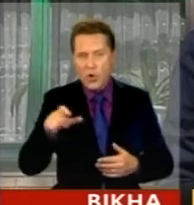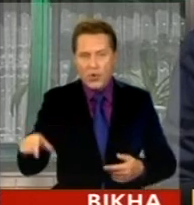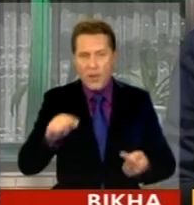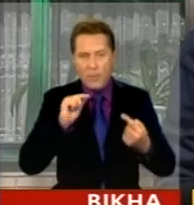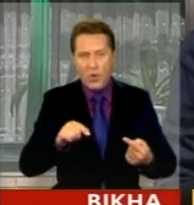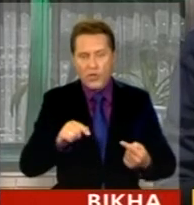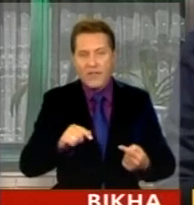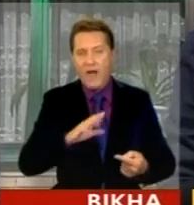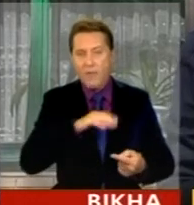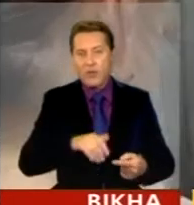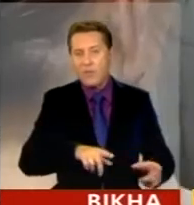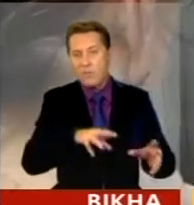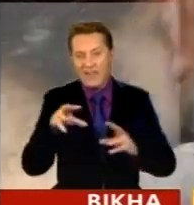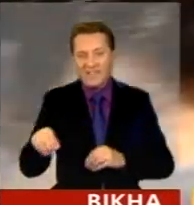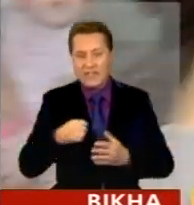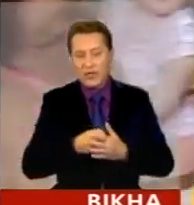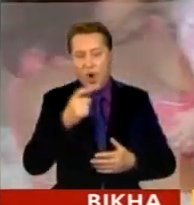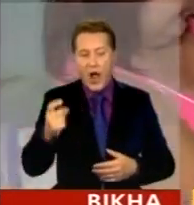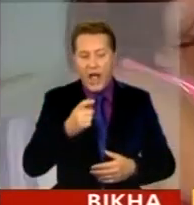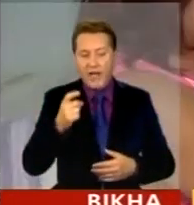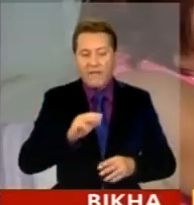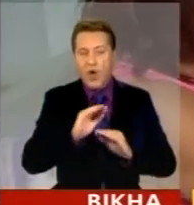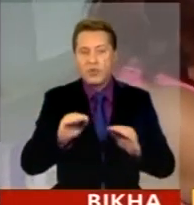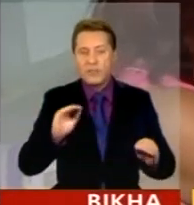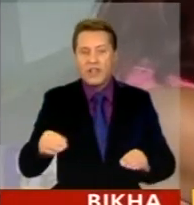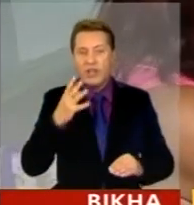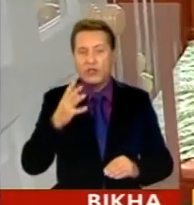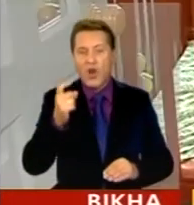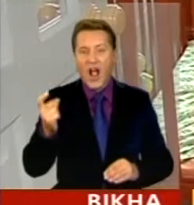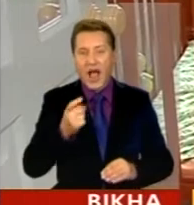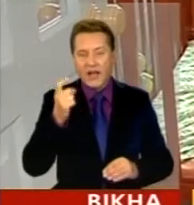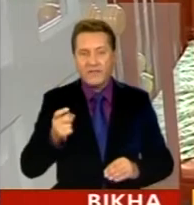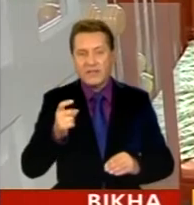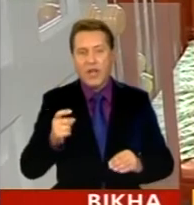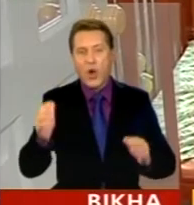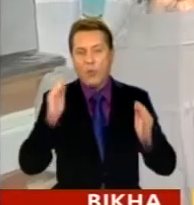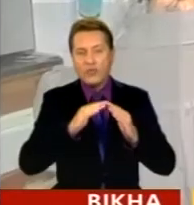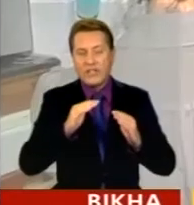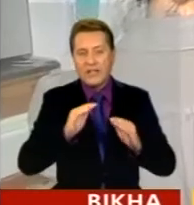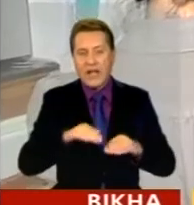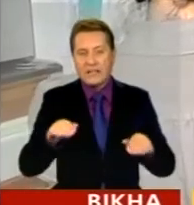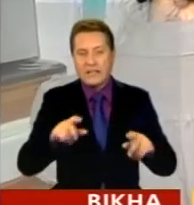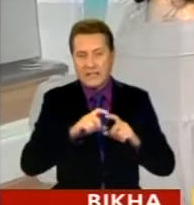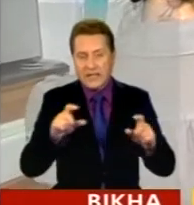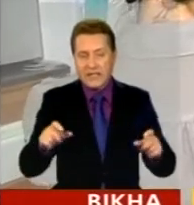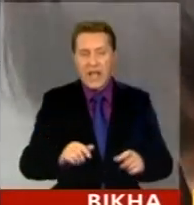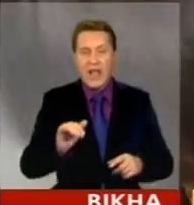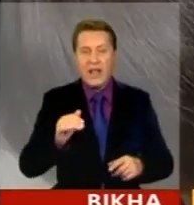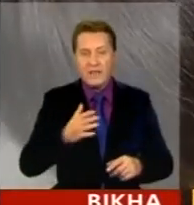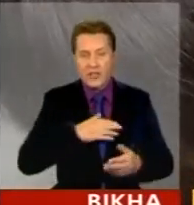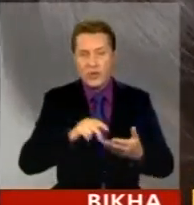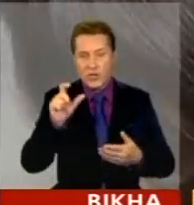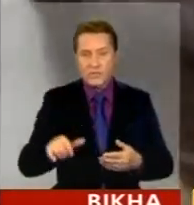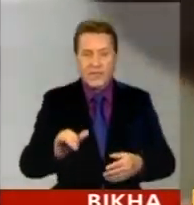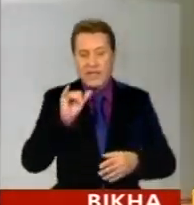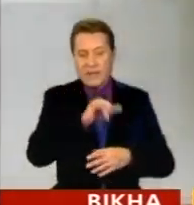автоматів повезли дітей до Харкова. Тоді їх розмістили у 4 харківських будинках дитини, і вікна ходили до них у гості. Да,